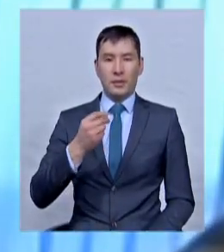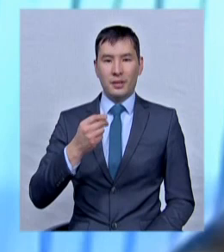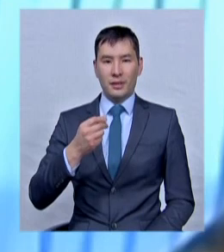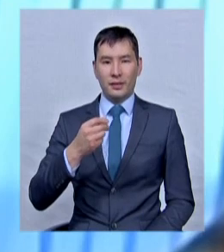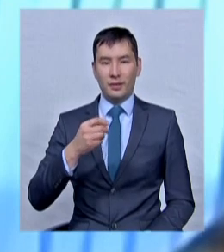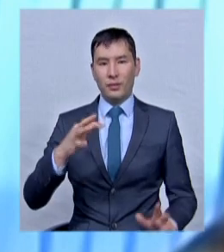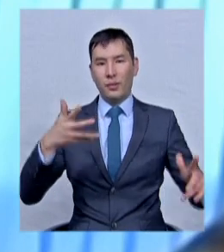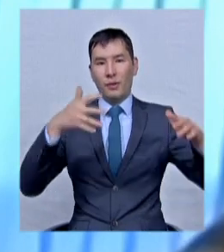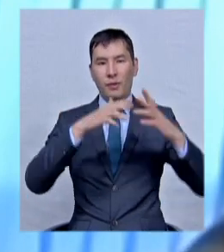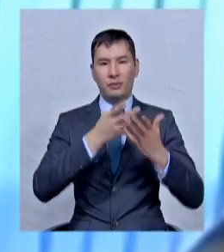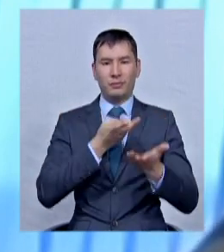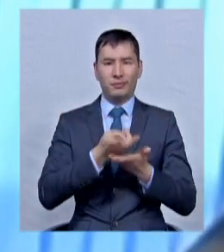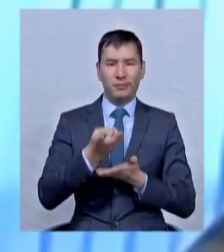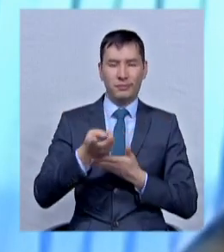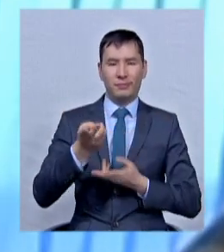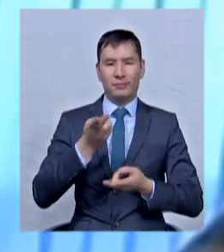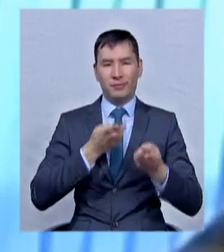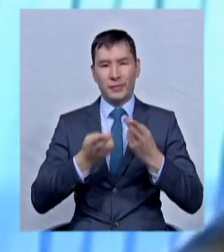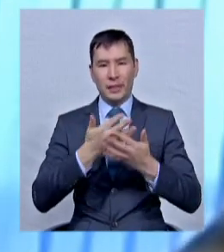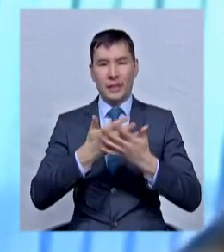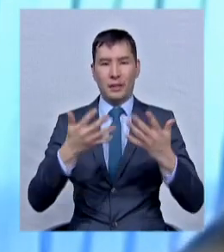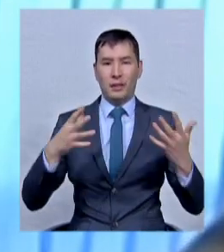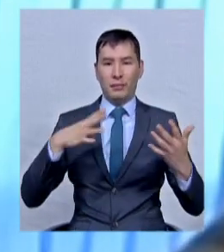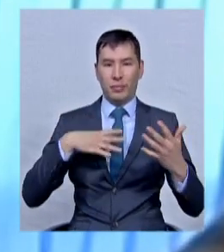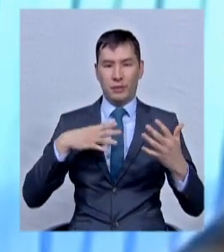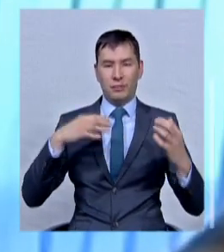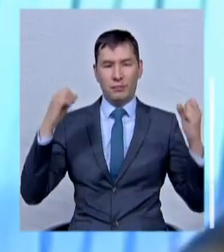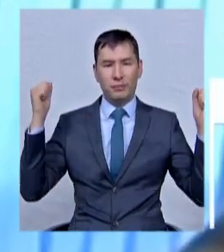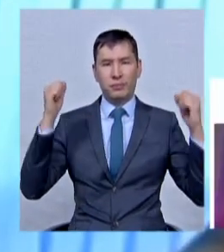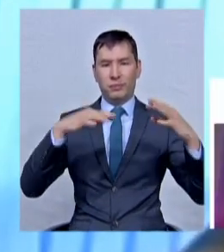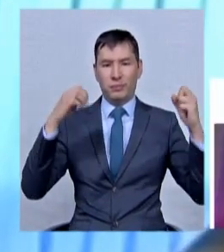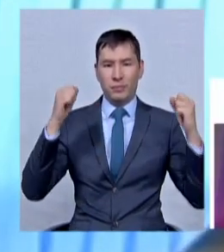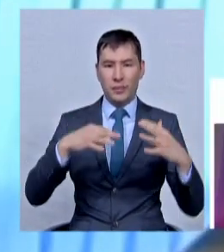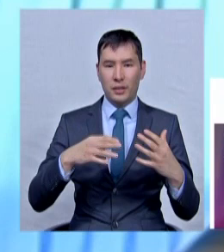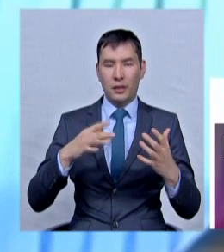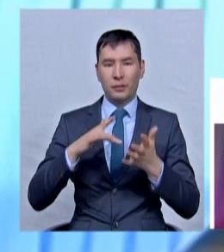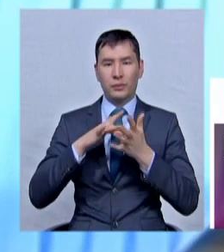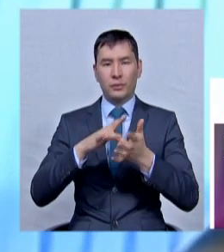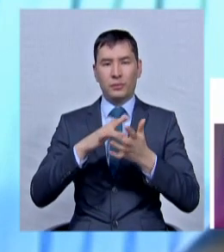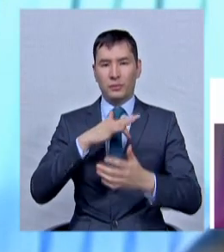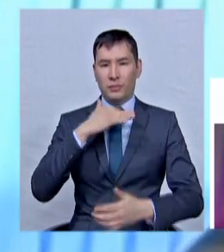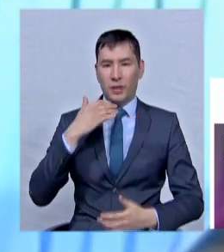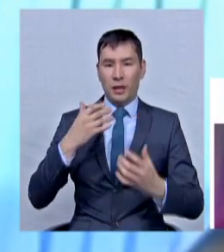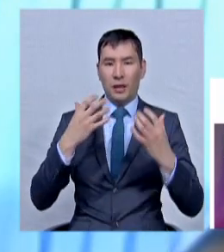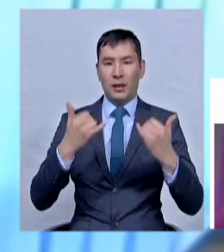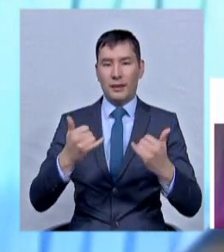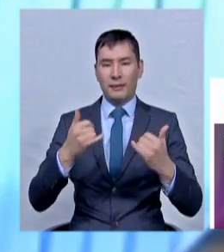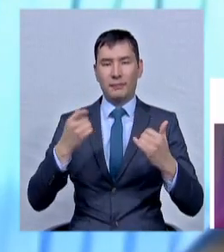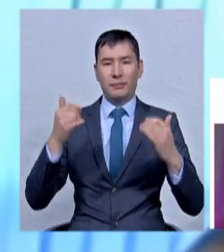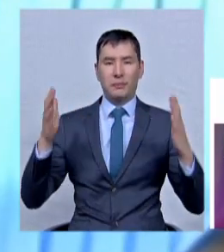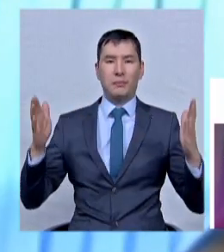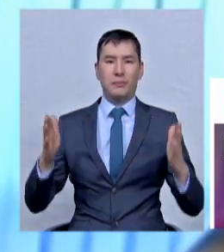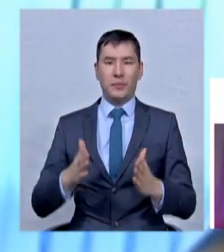Шетелдік туристер ағынын ұлғайту және қаланы барынша танымал ету жүйелі жұмыс жалғасып жатыр. Соңғы 3 жылда қаладағы 26 тау бағыты